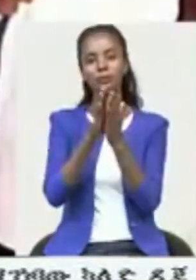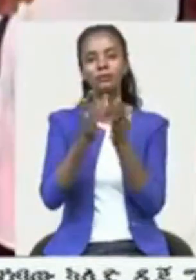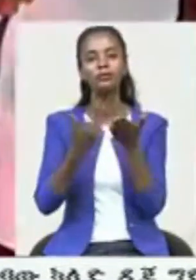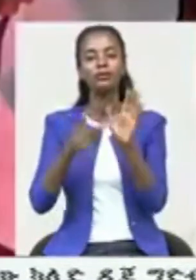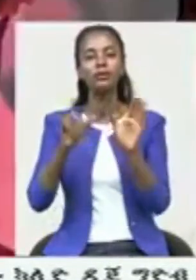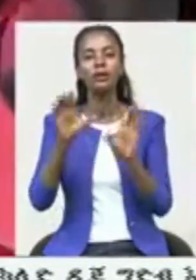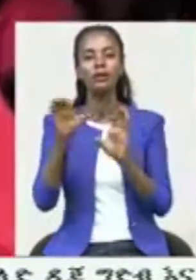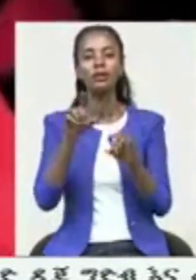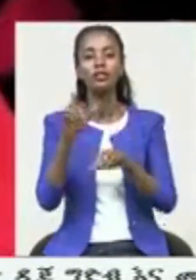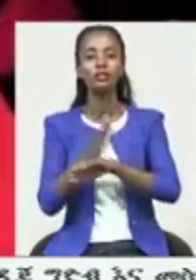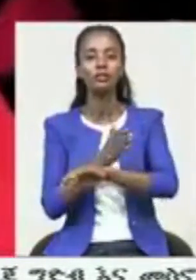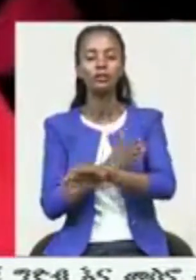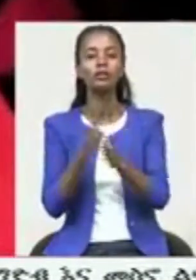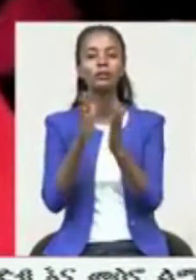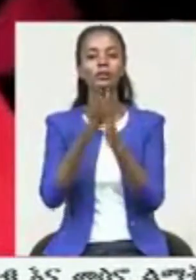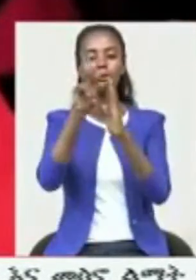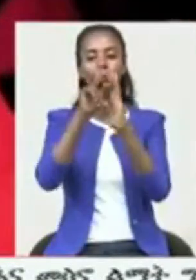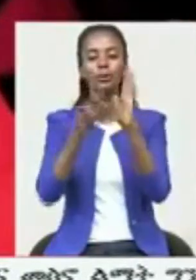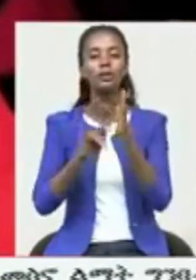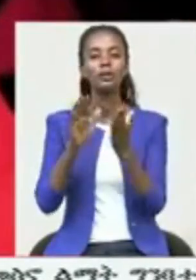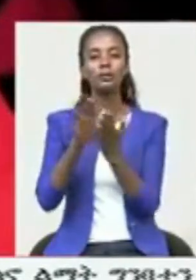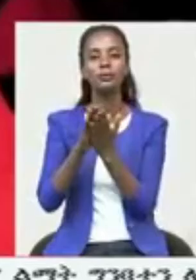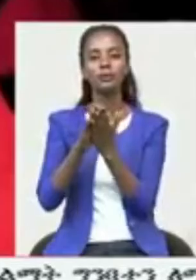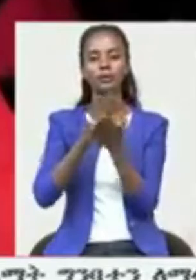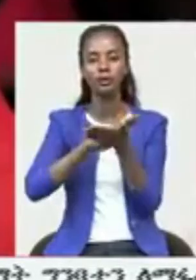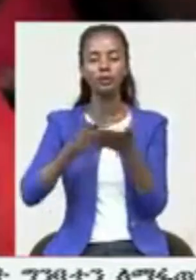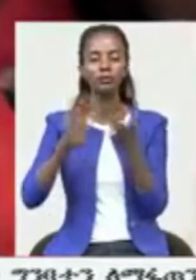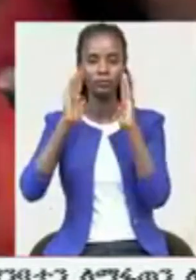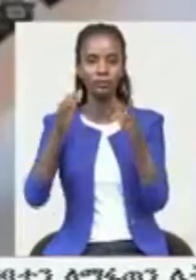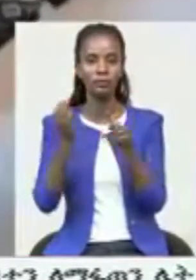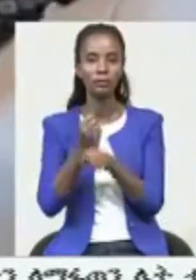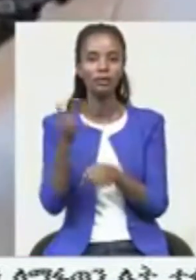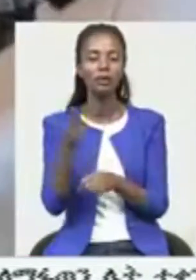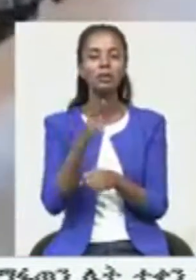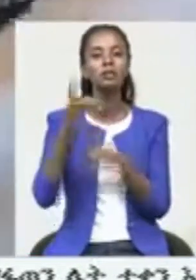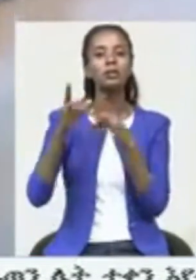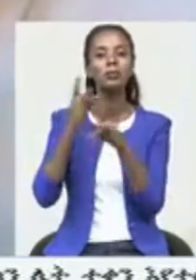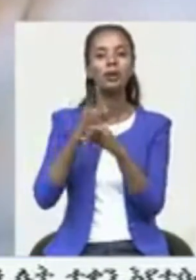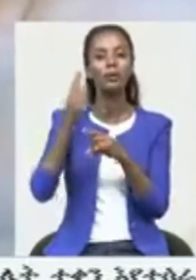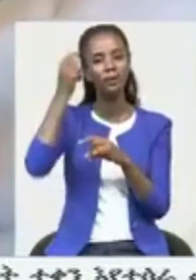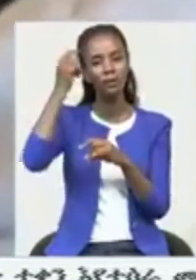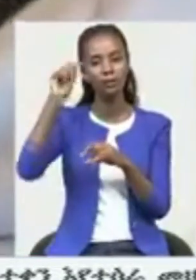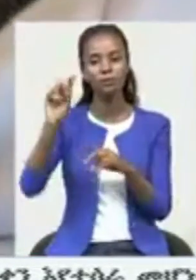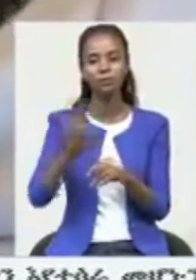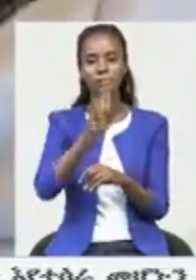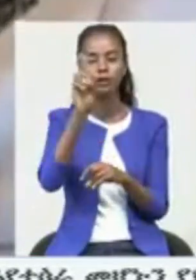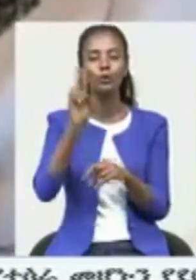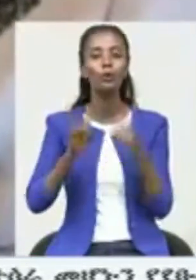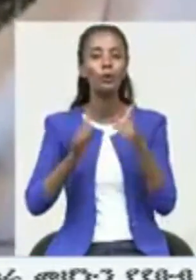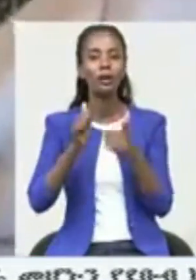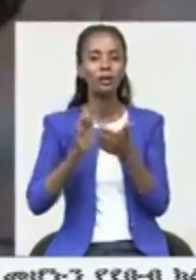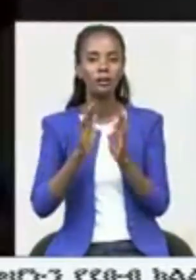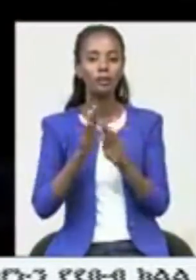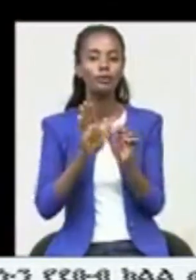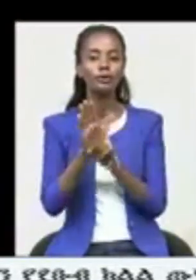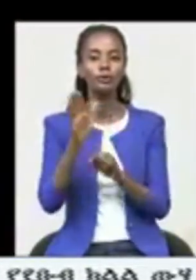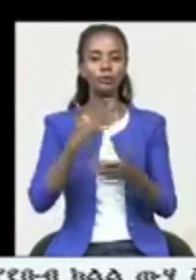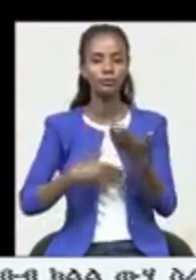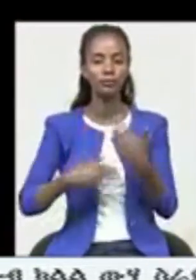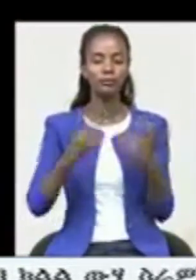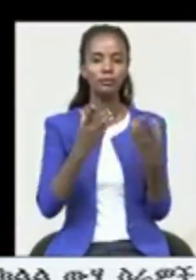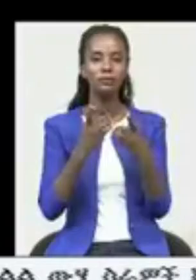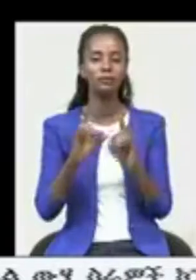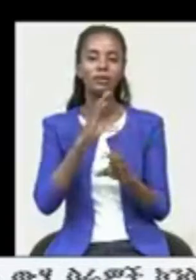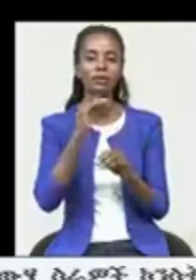ይህ የተሻሻለው አዲሱ የትምህርት ፖሊሲ ለትምህርት ጥራት በትኩረት የሚሰራ ሲሆን በተለይም ዘመናዊ ቴክኖሎጂዎችን በመጠቀም ተወዳዳሪ የሆነ ብቁ ትውልድ ለማፍራት